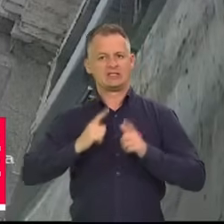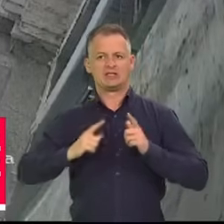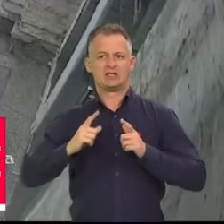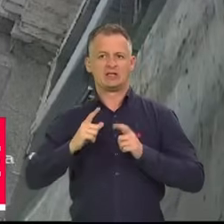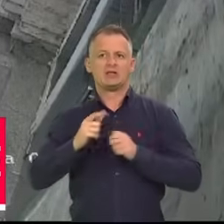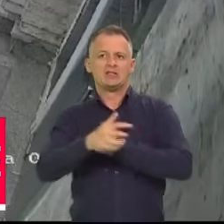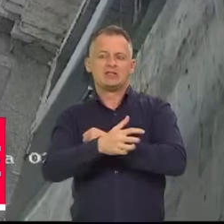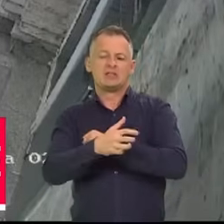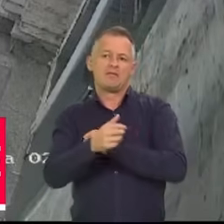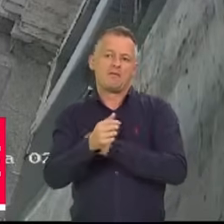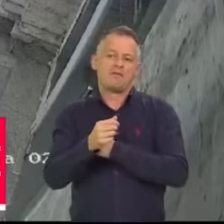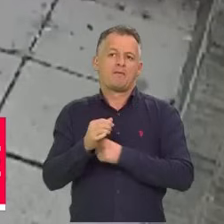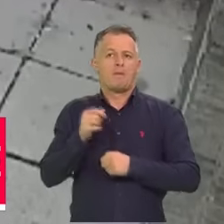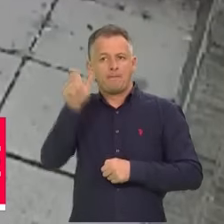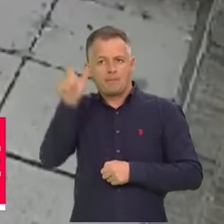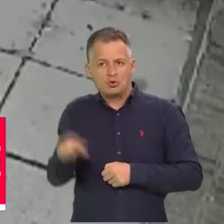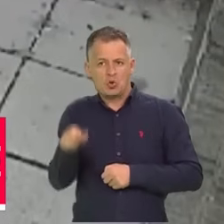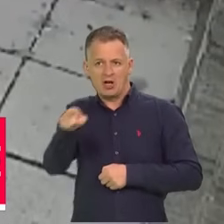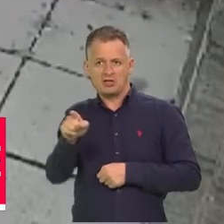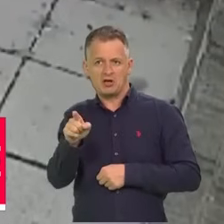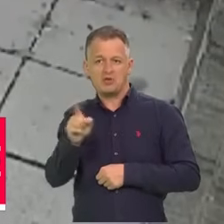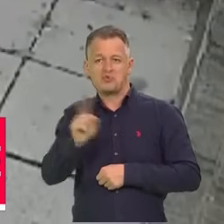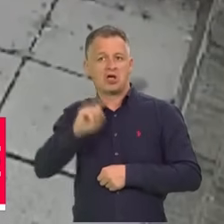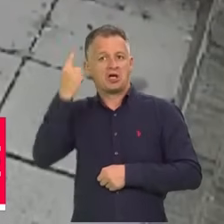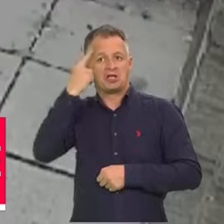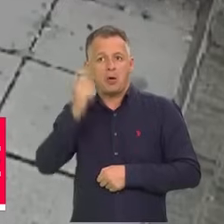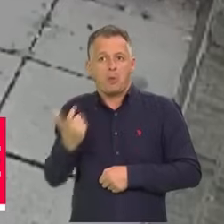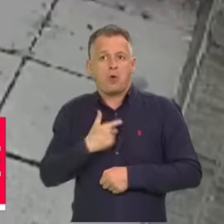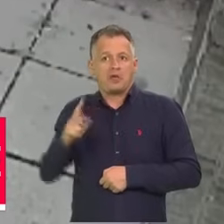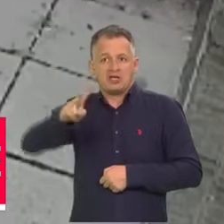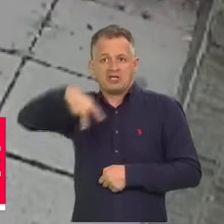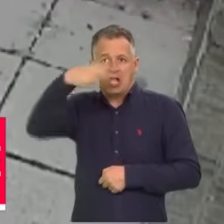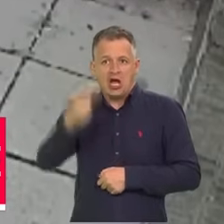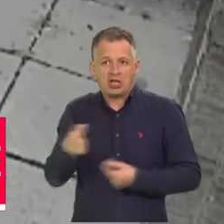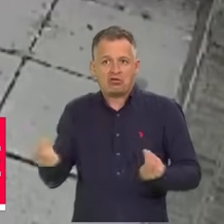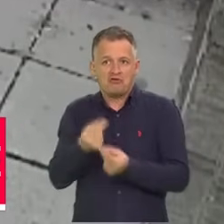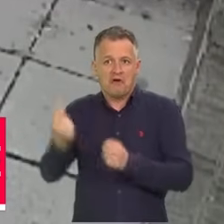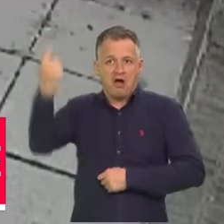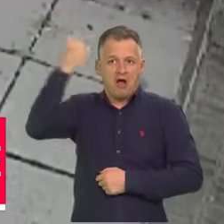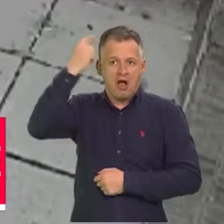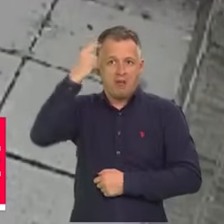se gândească că-i poate cădea ceva din cap în cap. Și